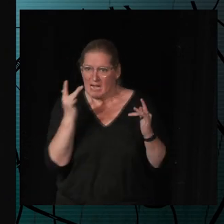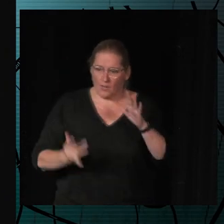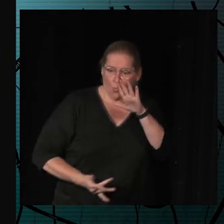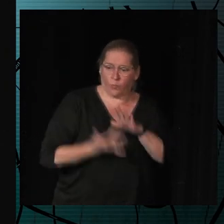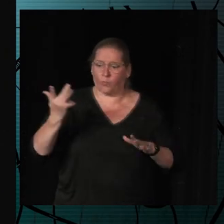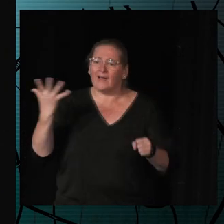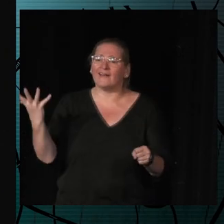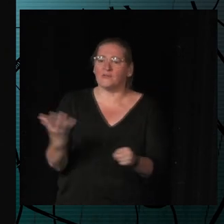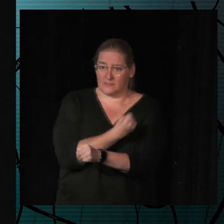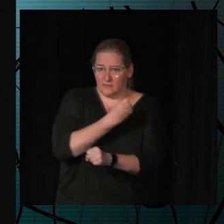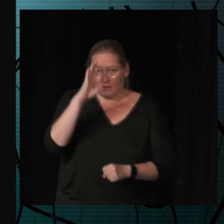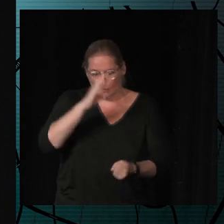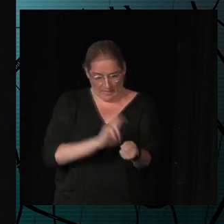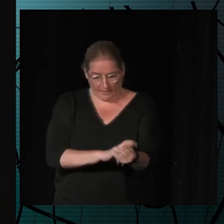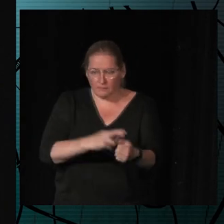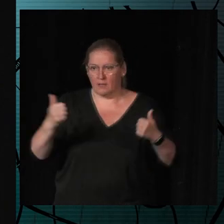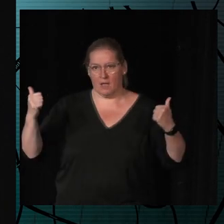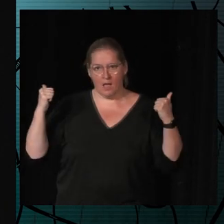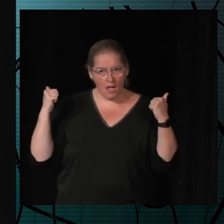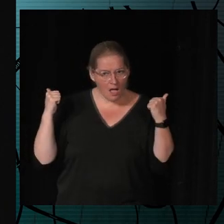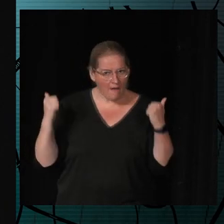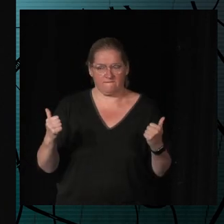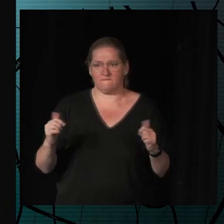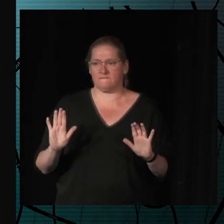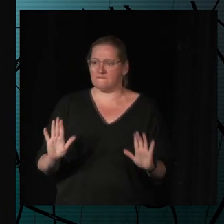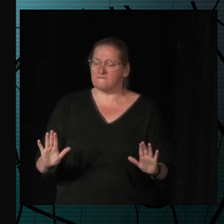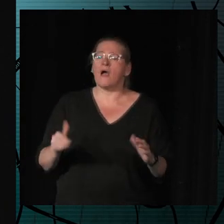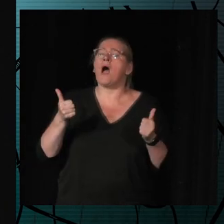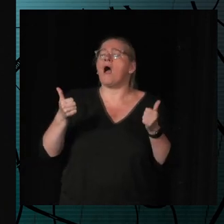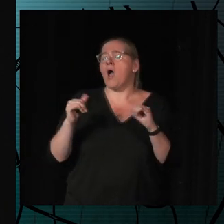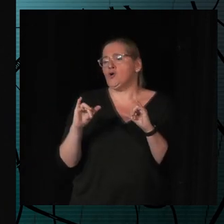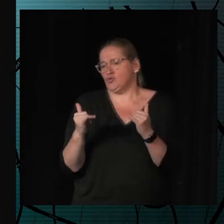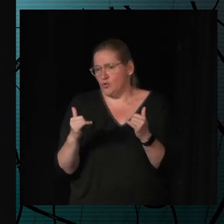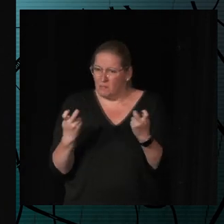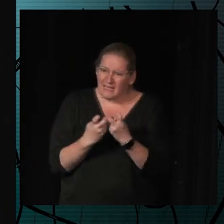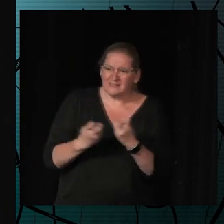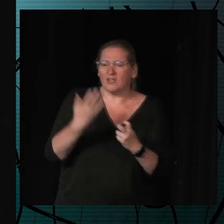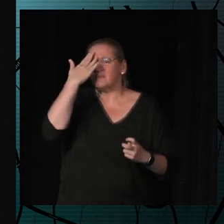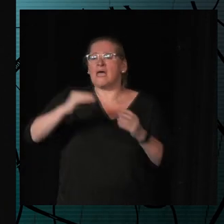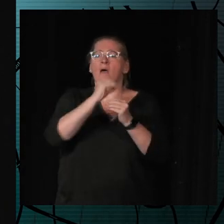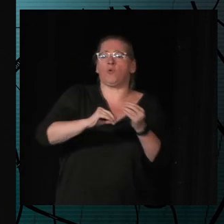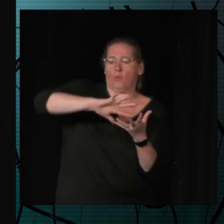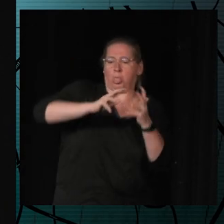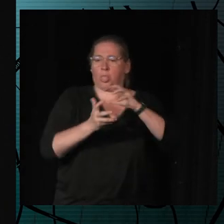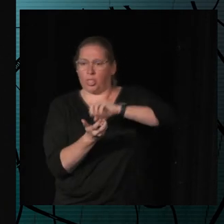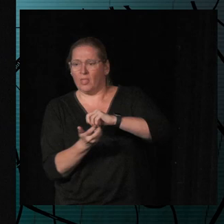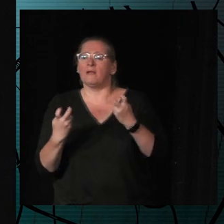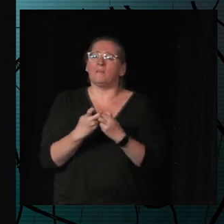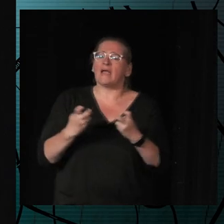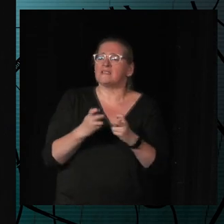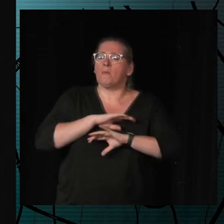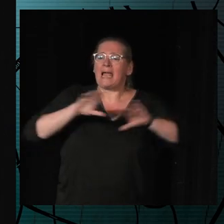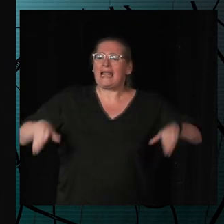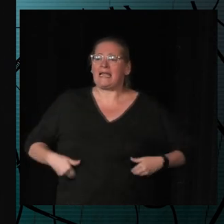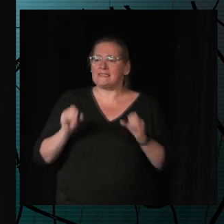échapper donc là la rythmique est bonne efficace là où par exemple un un jeu postapo de zombies comme lastovus ne va